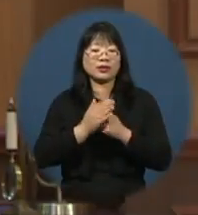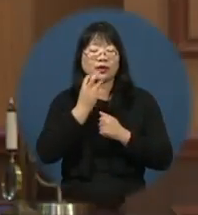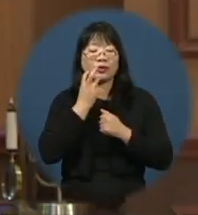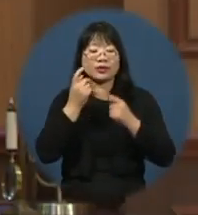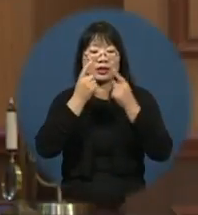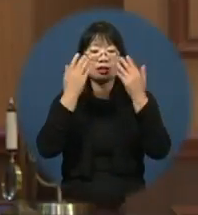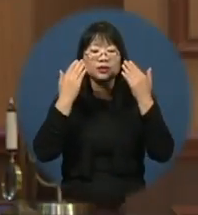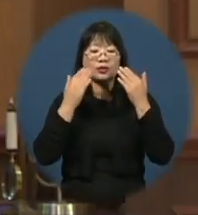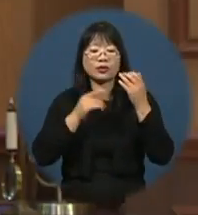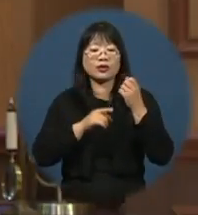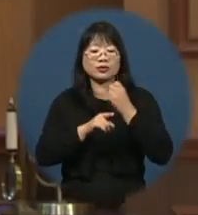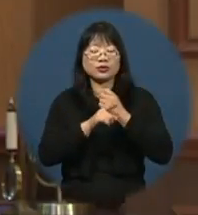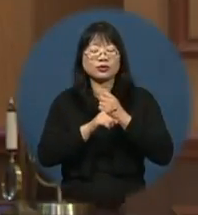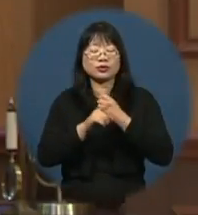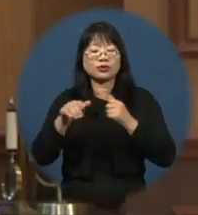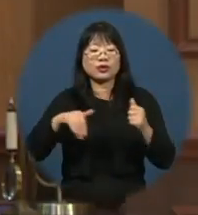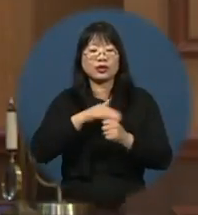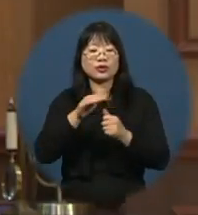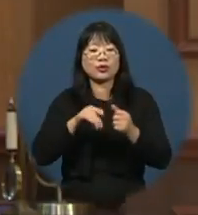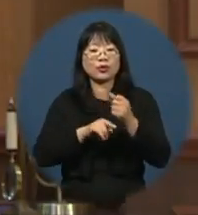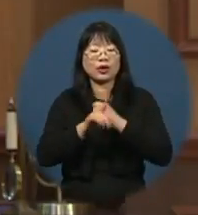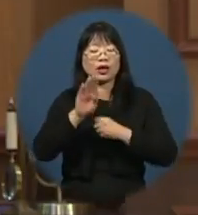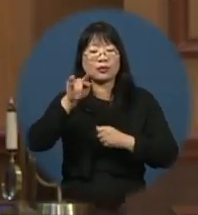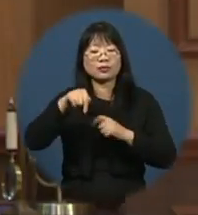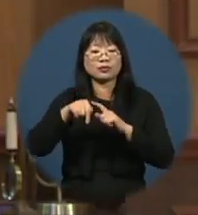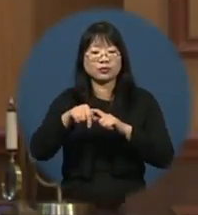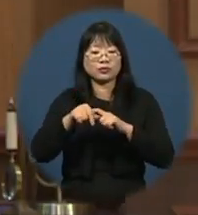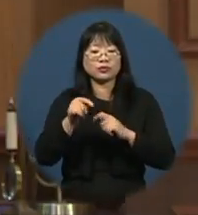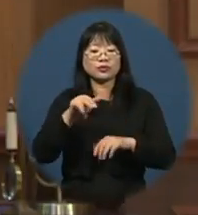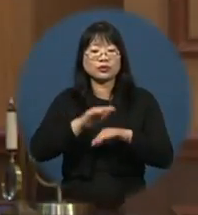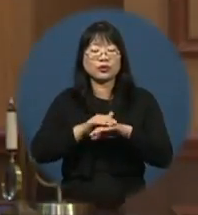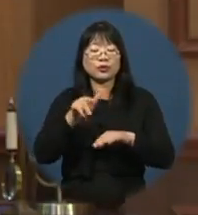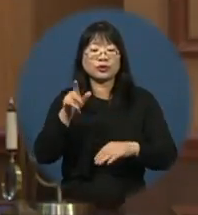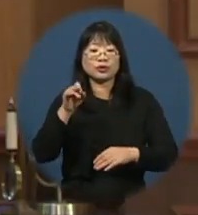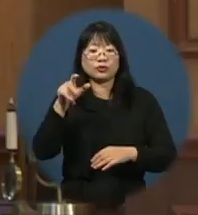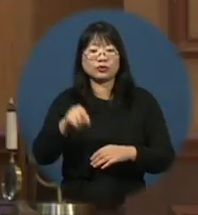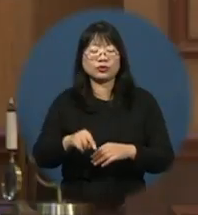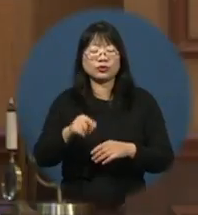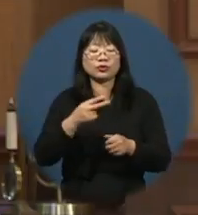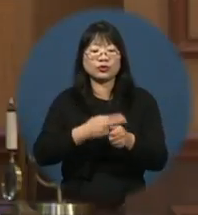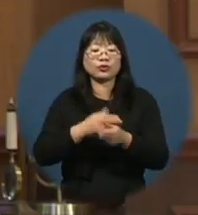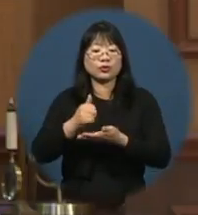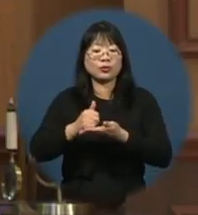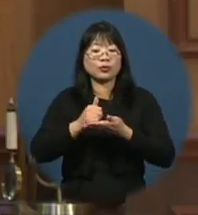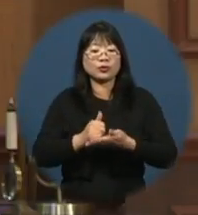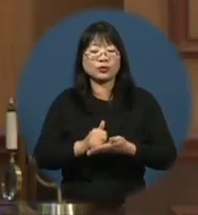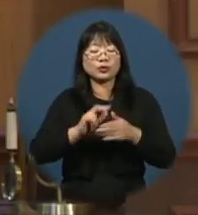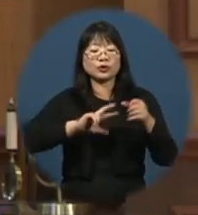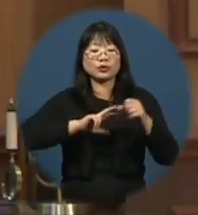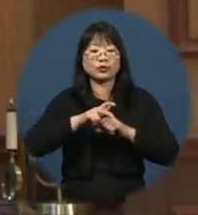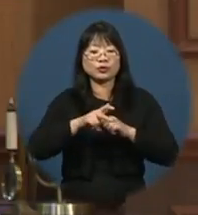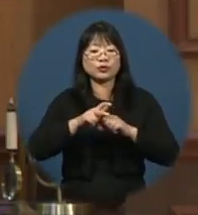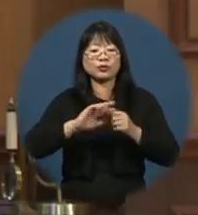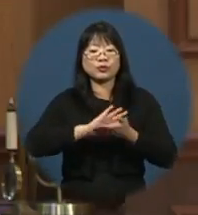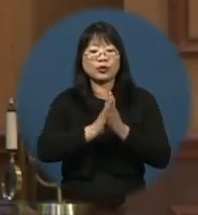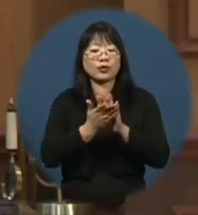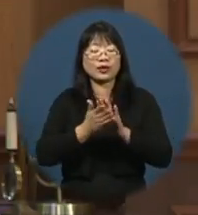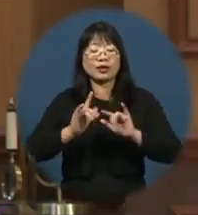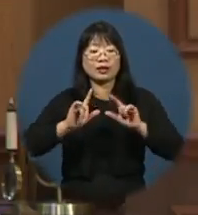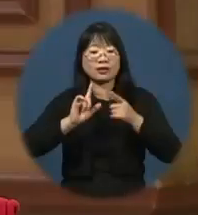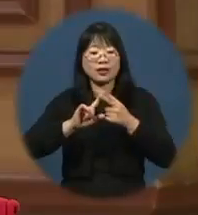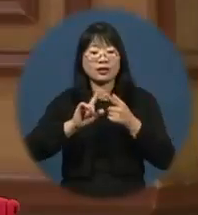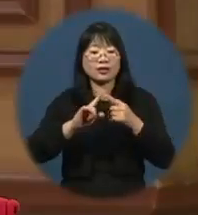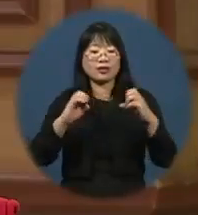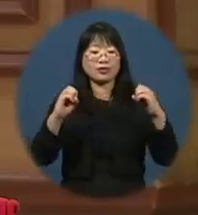서울대학교 지구환경과학부 손병주 교수를 모시고 기후변화에 대한 이야기 좀 나눠보도록 하겠습니다. 손 교수님,